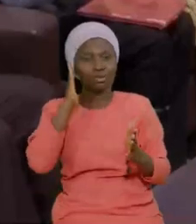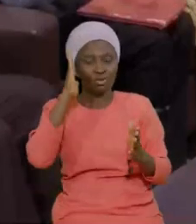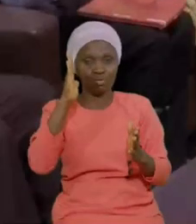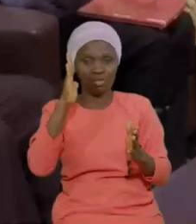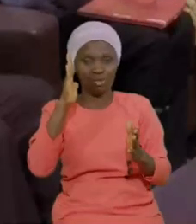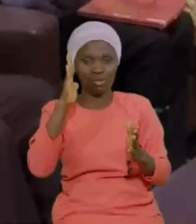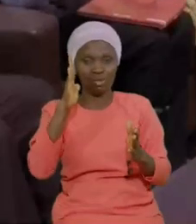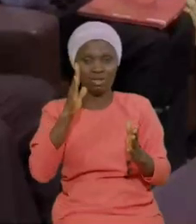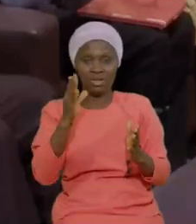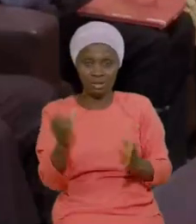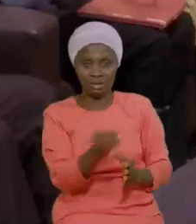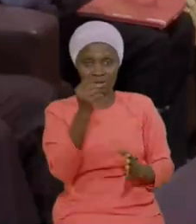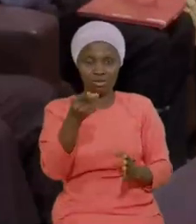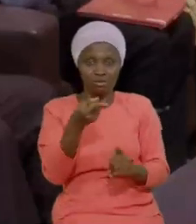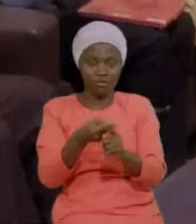gloire.